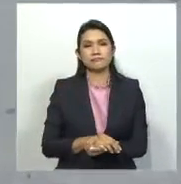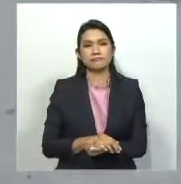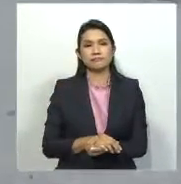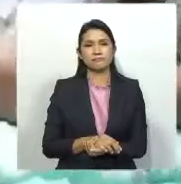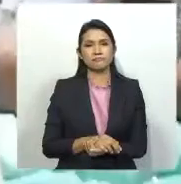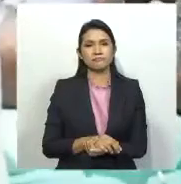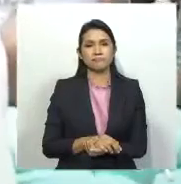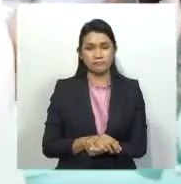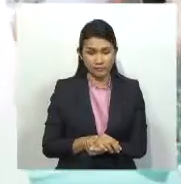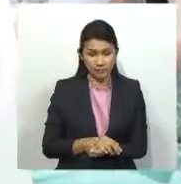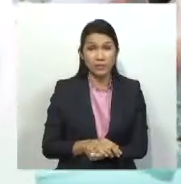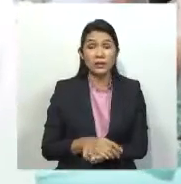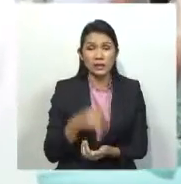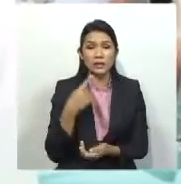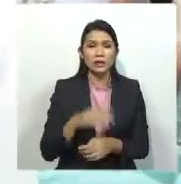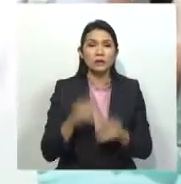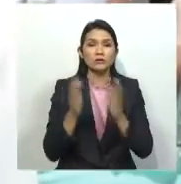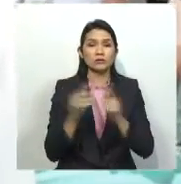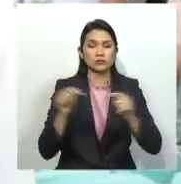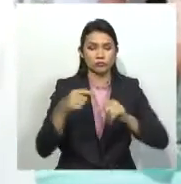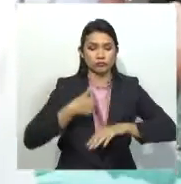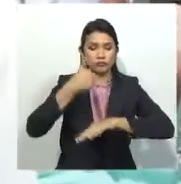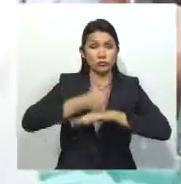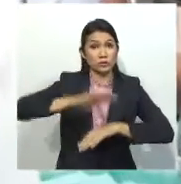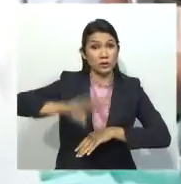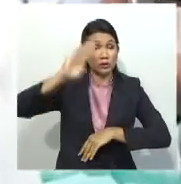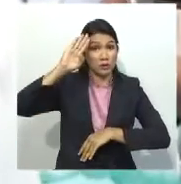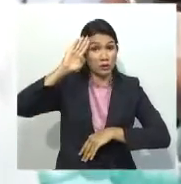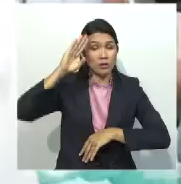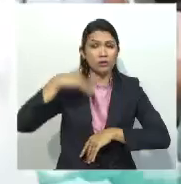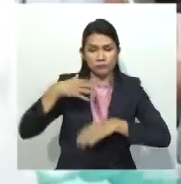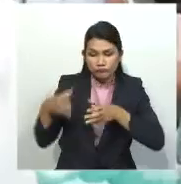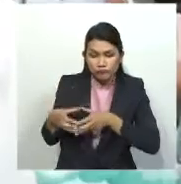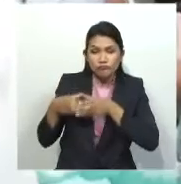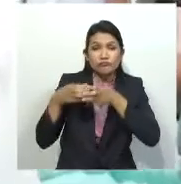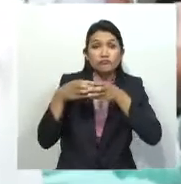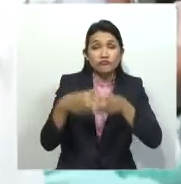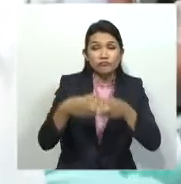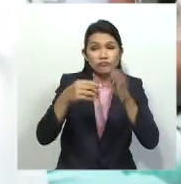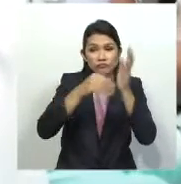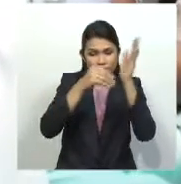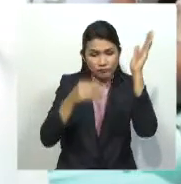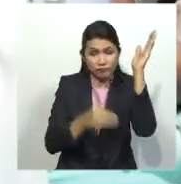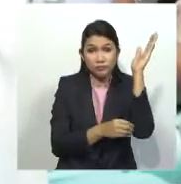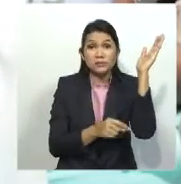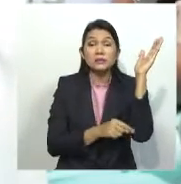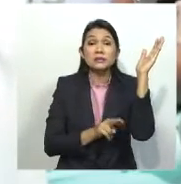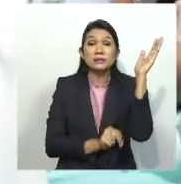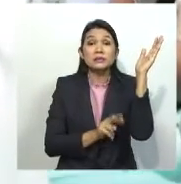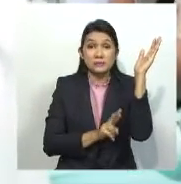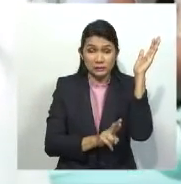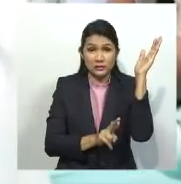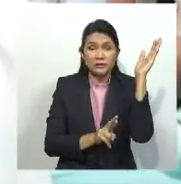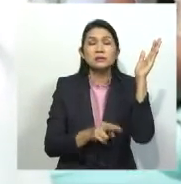ทางด้านพลเอกอภิรักษ์คงสมพงศ์ผู้บัญชาการทหารบกได้นำคณะนะครับลงพื้นที่ที่จังหวัดนราธิวา